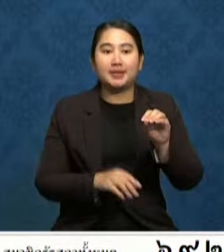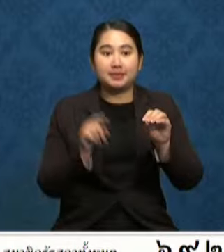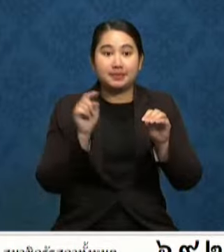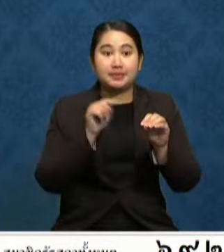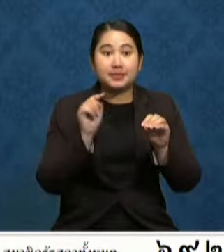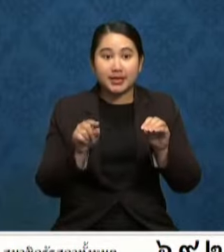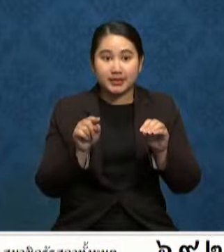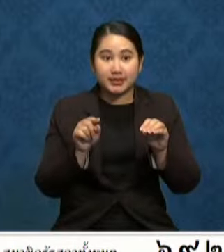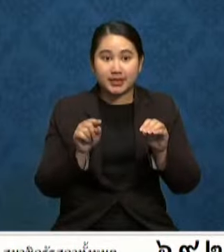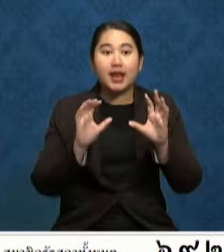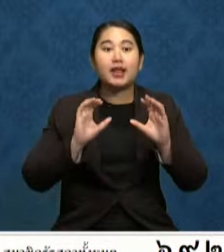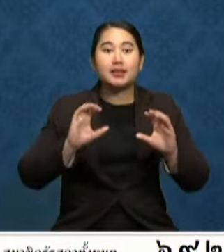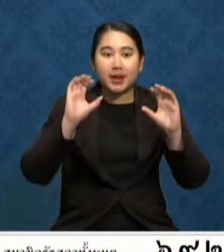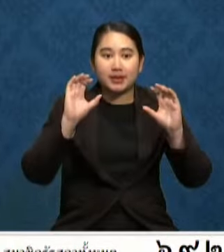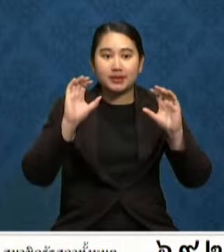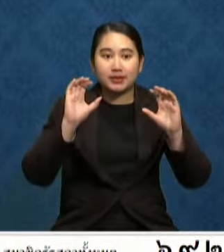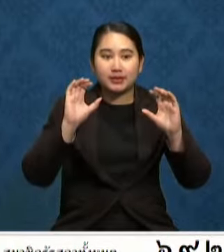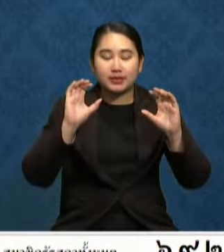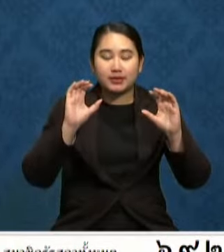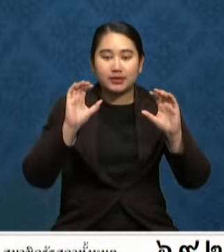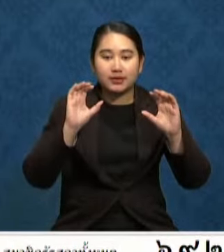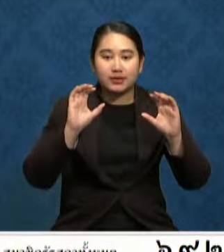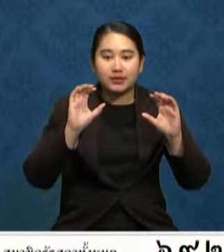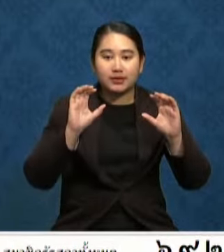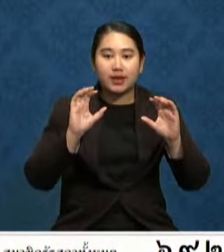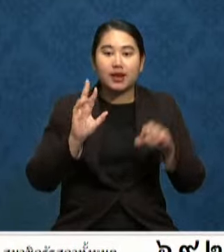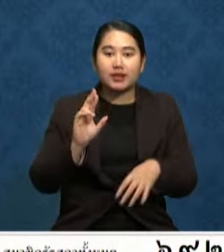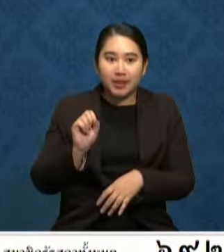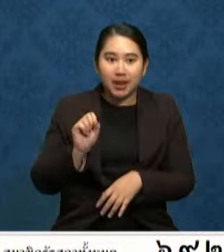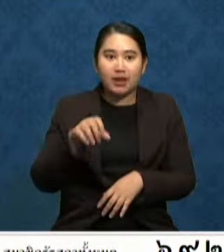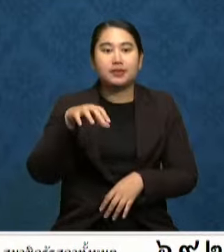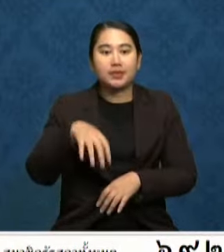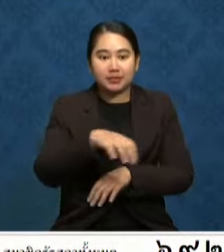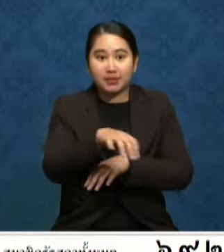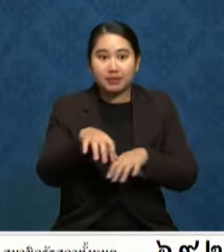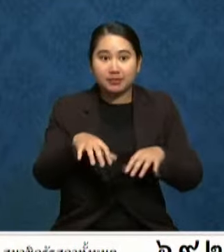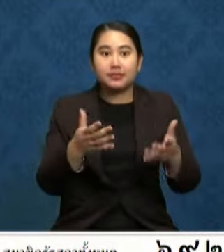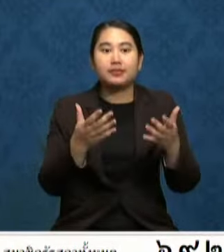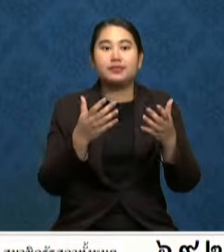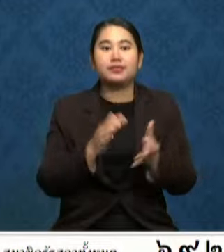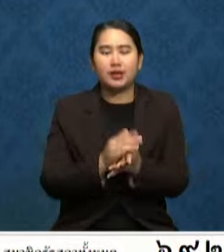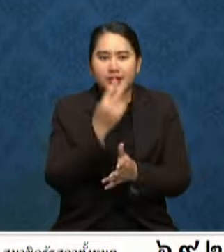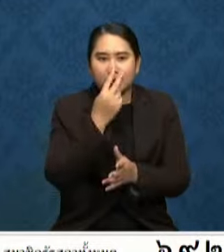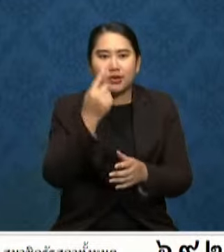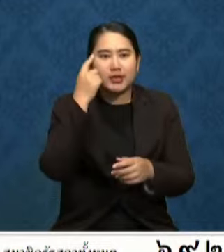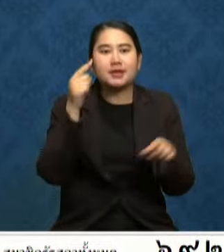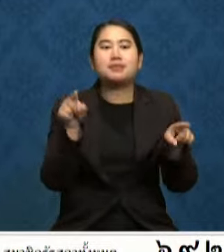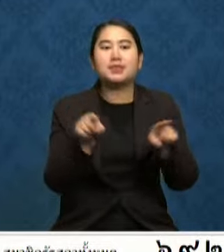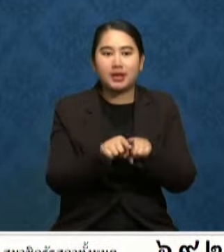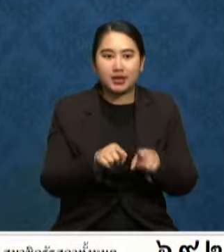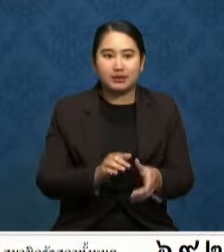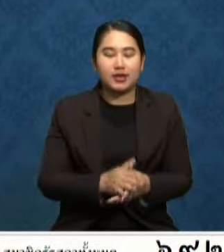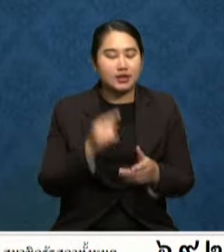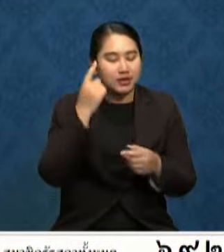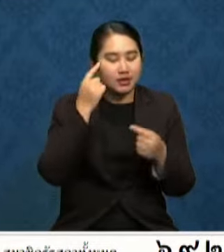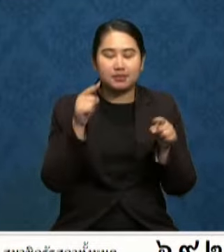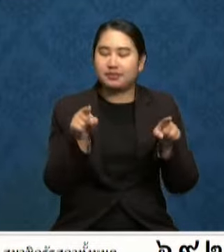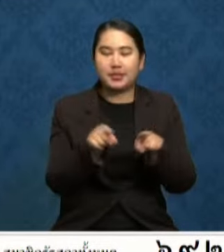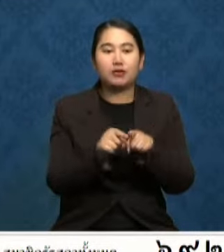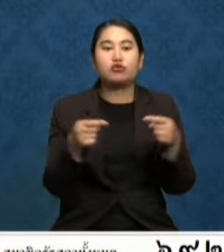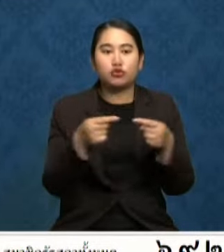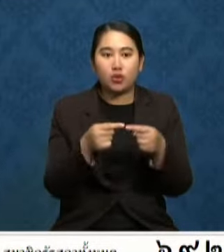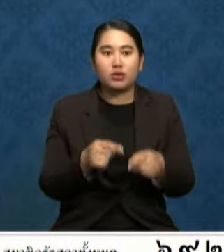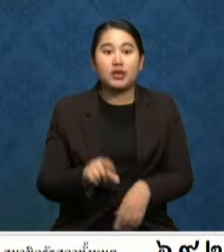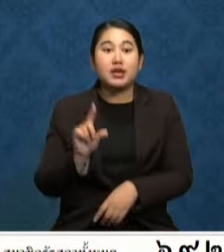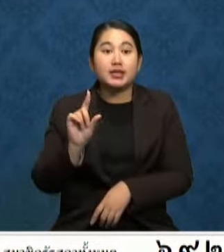รัฐบาลกับสภาหรอตเทยบัชชนมองตรงกันคิดตรงกันส่วน